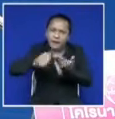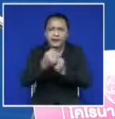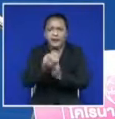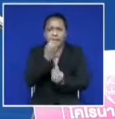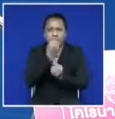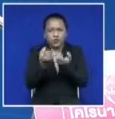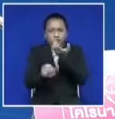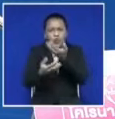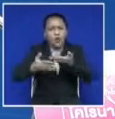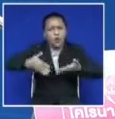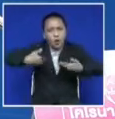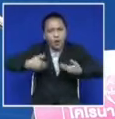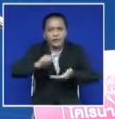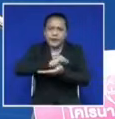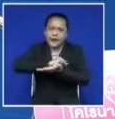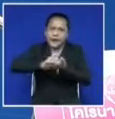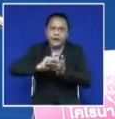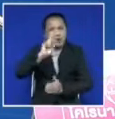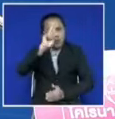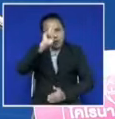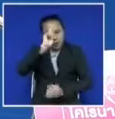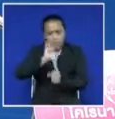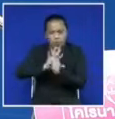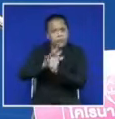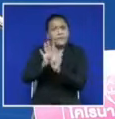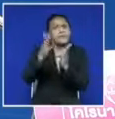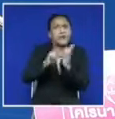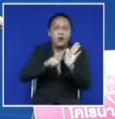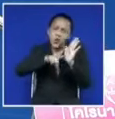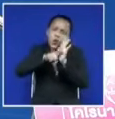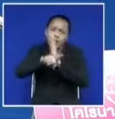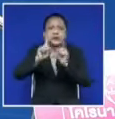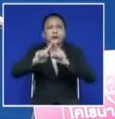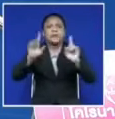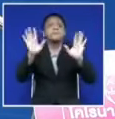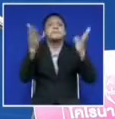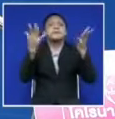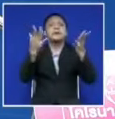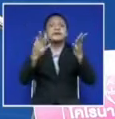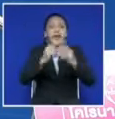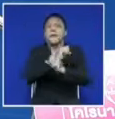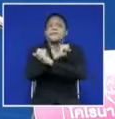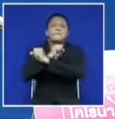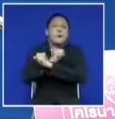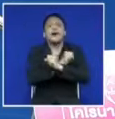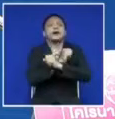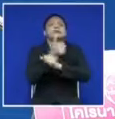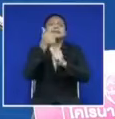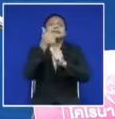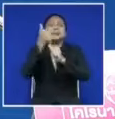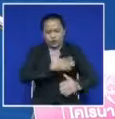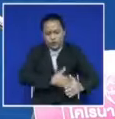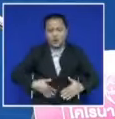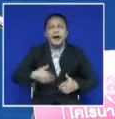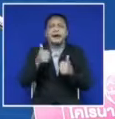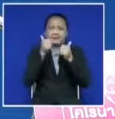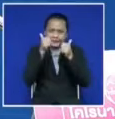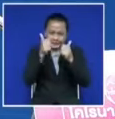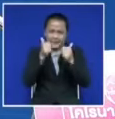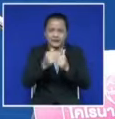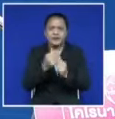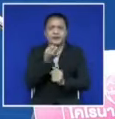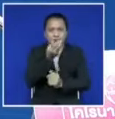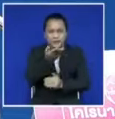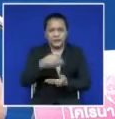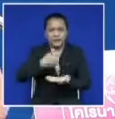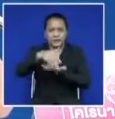ที่สุกร้อนสะอาดก็จะไม่มีเชื้อโรคไม่เฉพาะโควิดนะครับมีเชื้อโรคอื่นๆด้วยก็จะปลอดภัยแล้วก็ดีต่อสุขภาพครับก็ขออนุญาตท่านปลัด